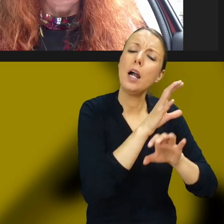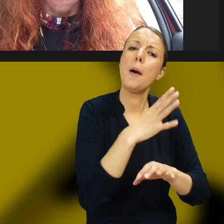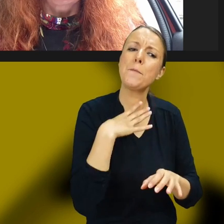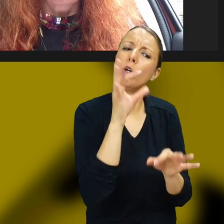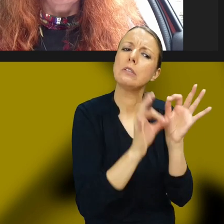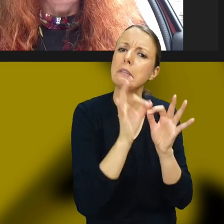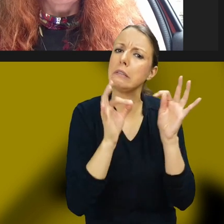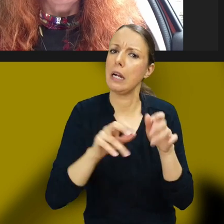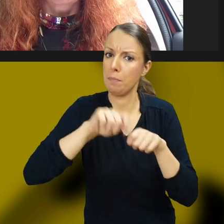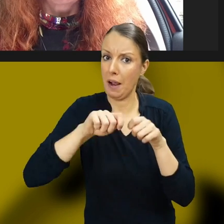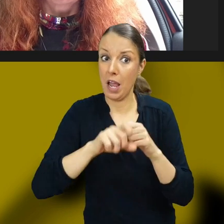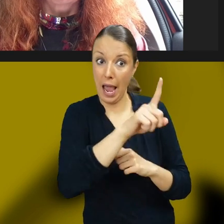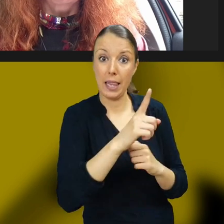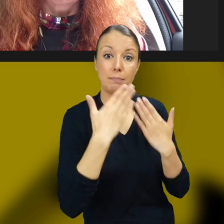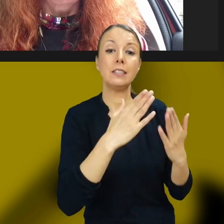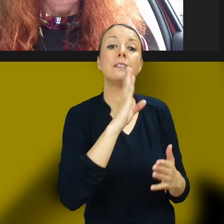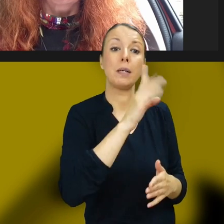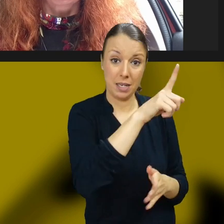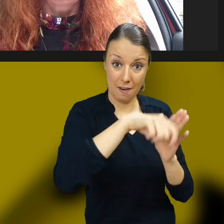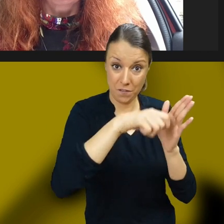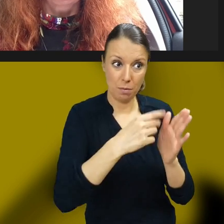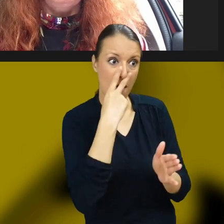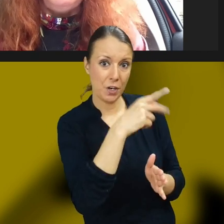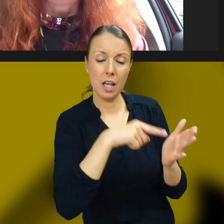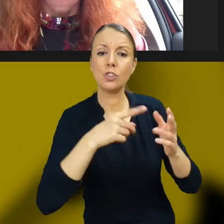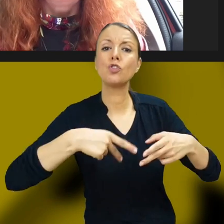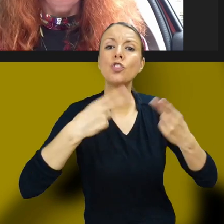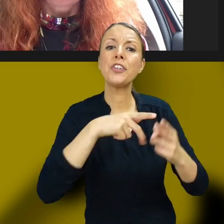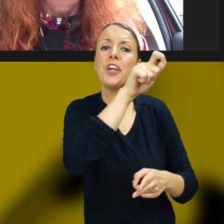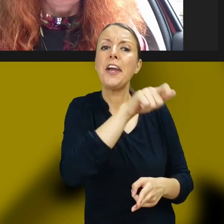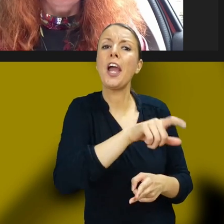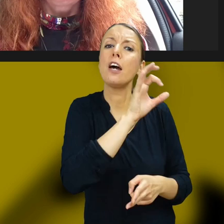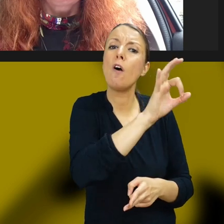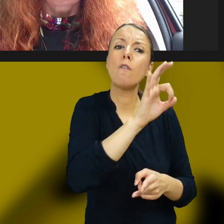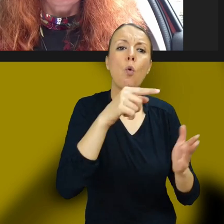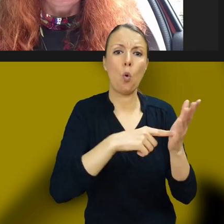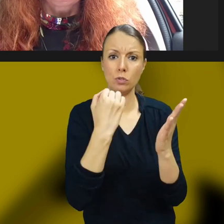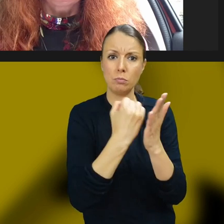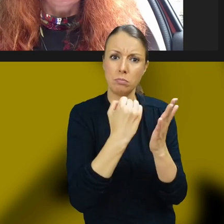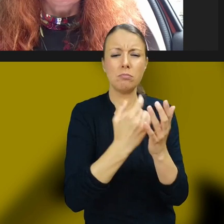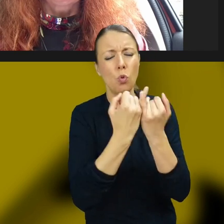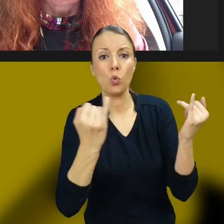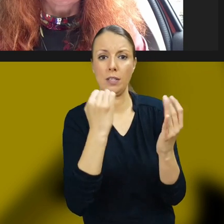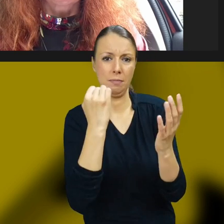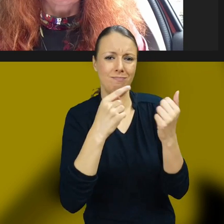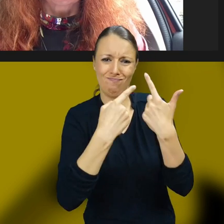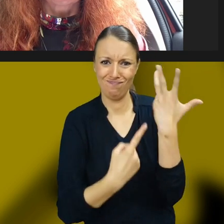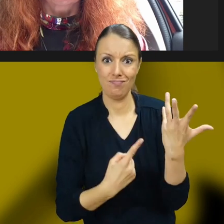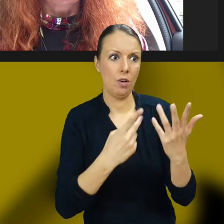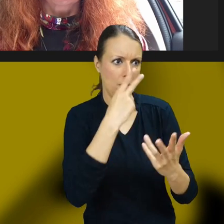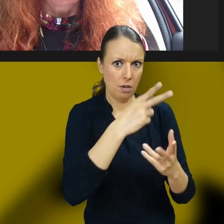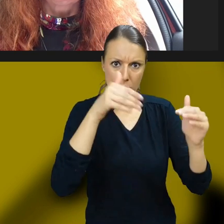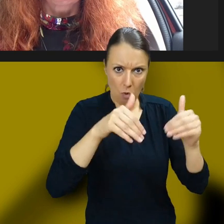cechę. On uprzywilejowuje dziennikarzy na płaszczyźnie proceduralnej, biorąc pod uwagę, że ta informacja jest krwiobiegiem